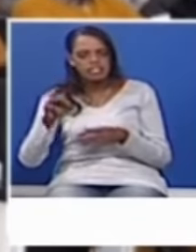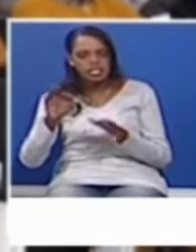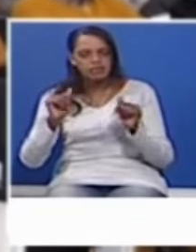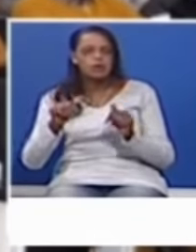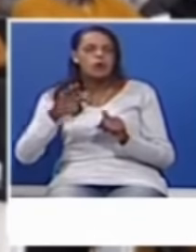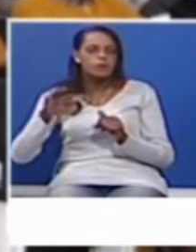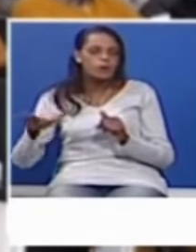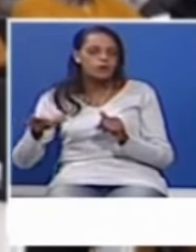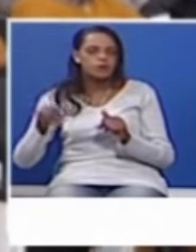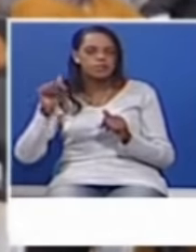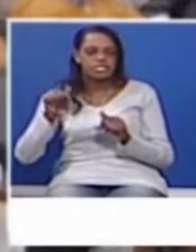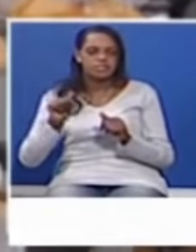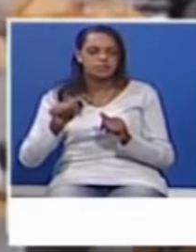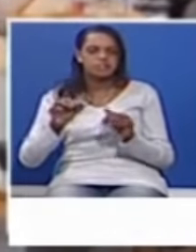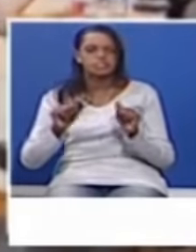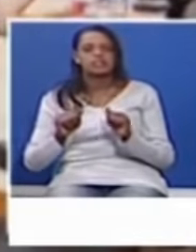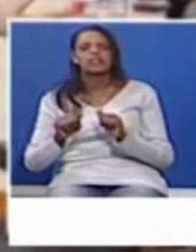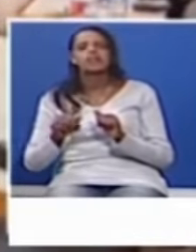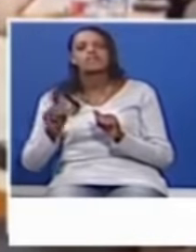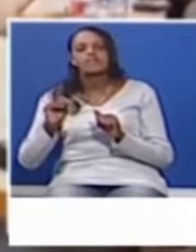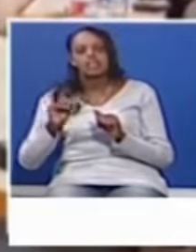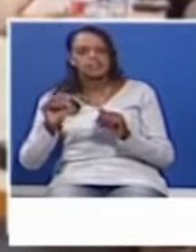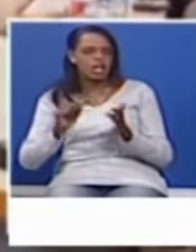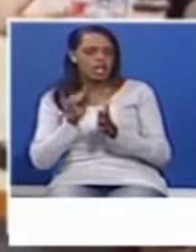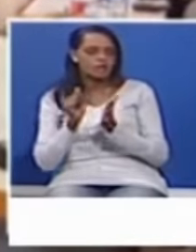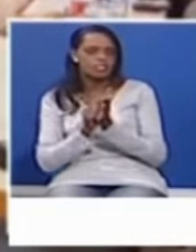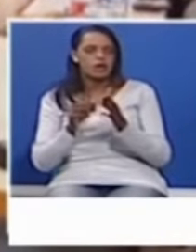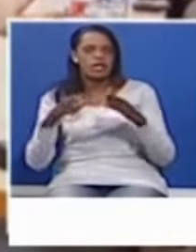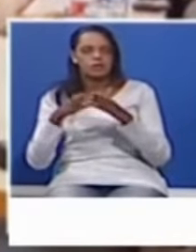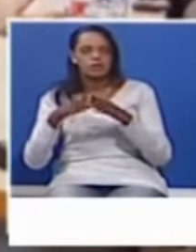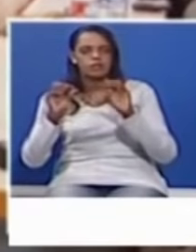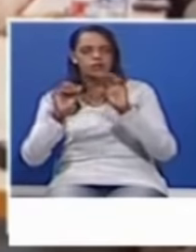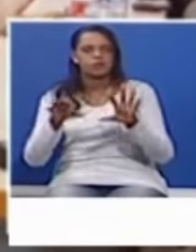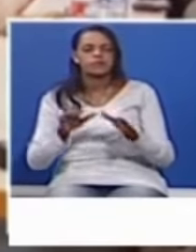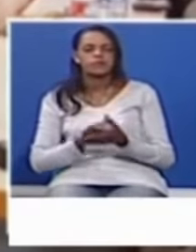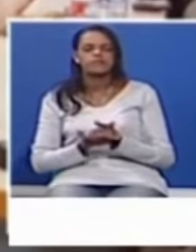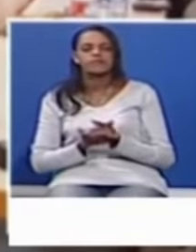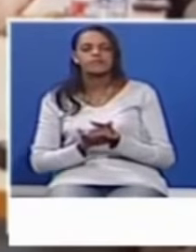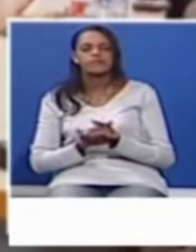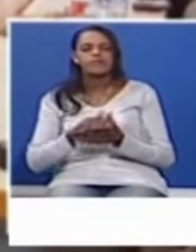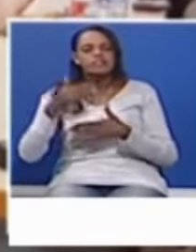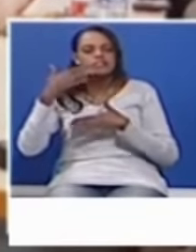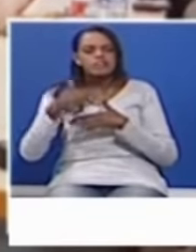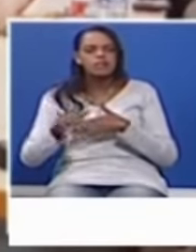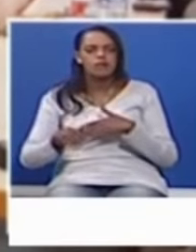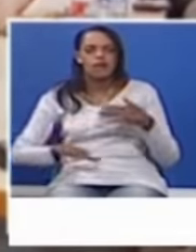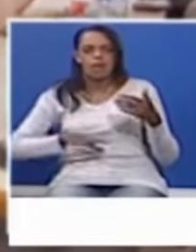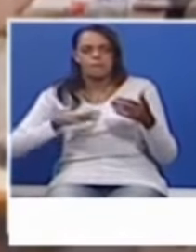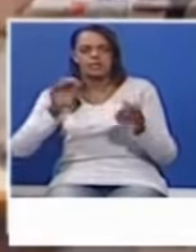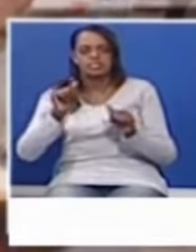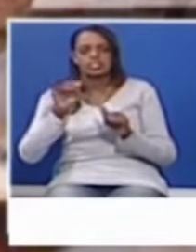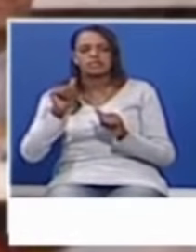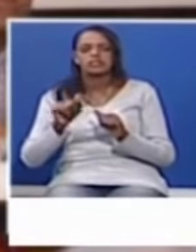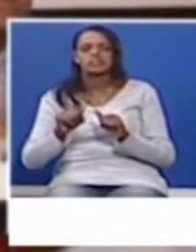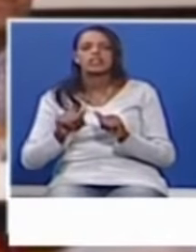በቢ ወገኖም ኣብ ከተማታት ኑረንበርግን ፍራንክፈርትን ዓመታዊ ኣኼቦም ኣቃኒዖም ፈጻሚ ጉዳያት ኤምባሲ ኤርትራ ኣቶ ዮሃንስ